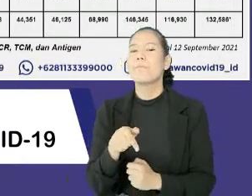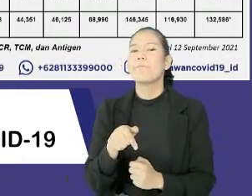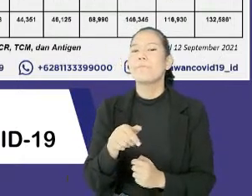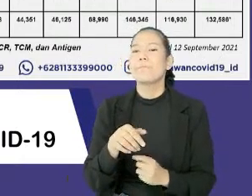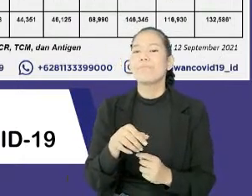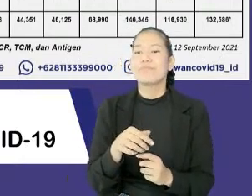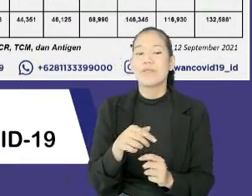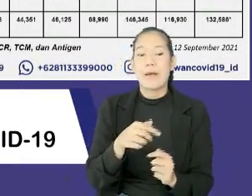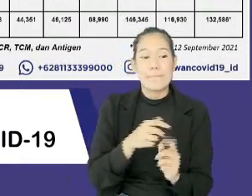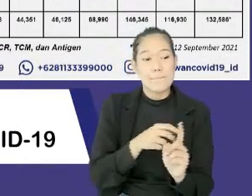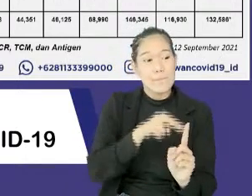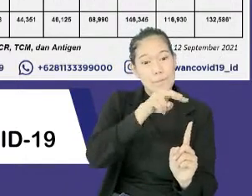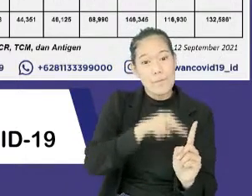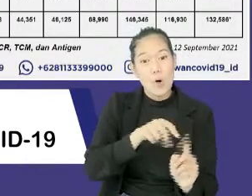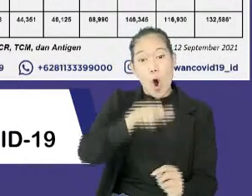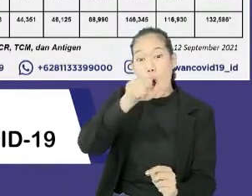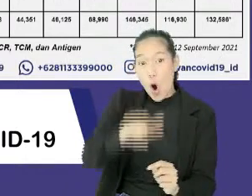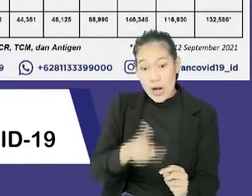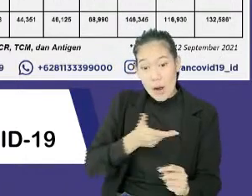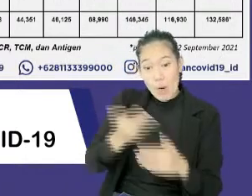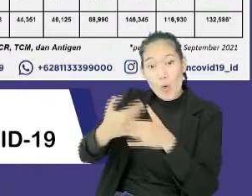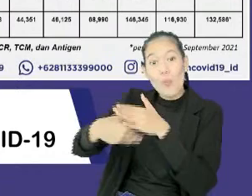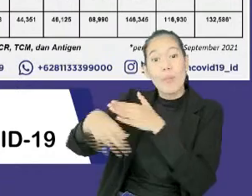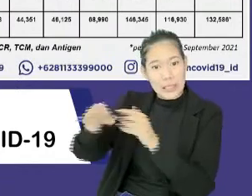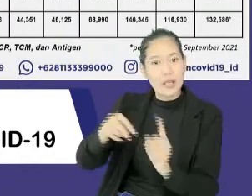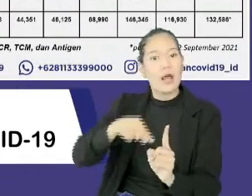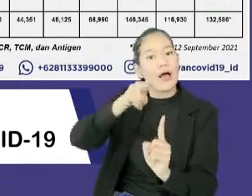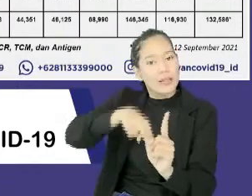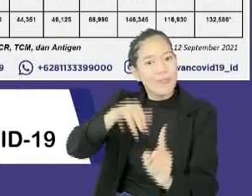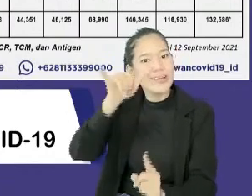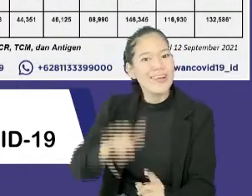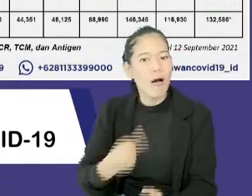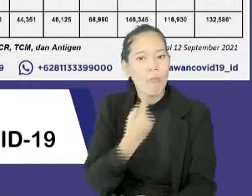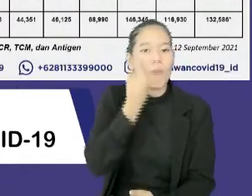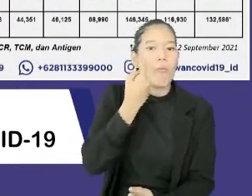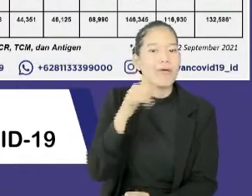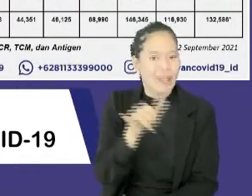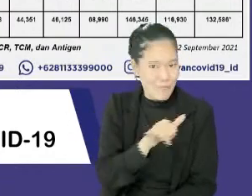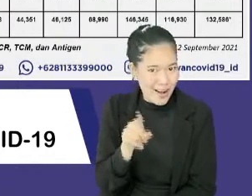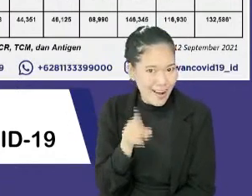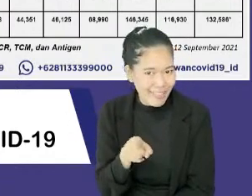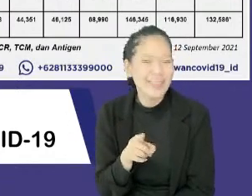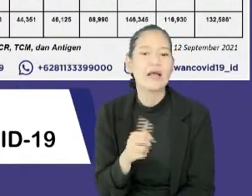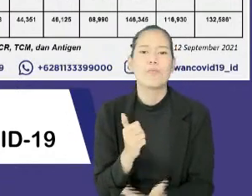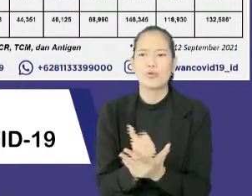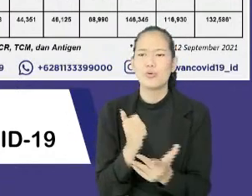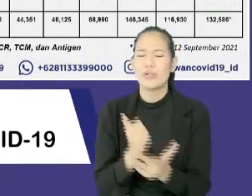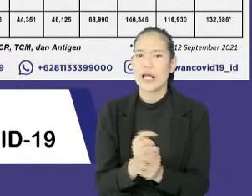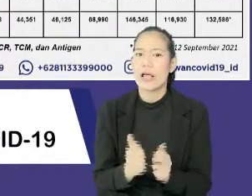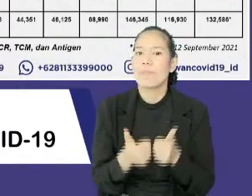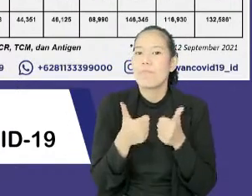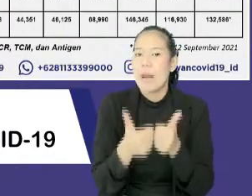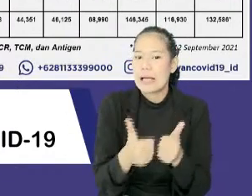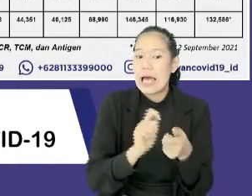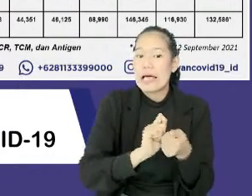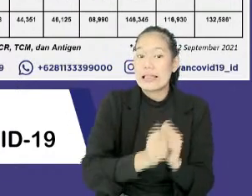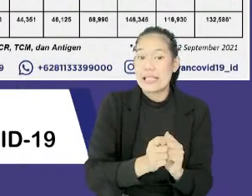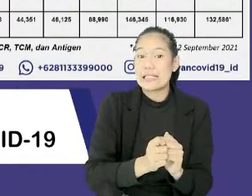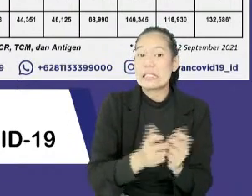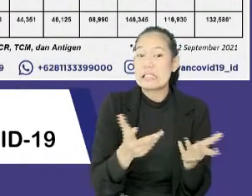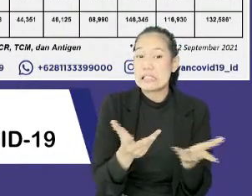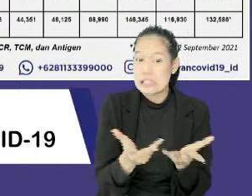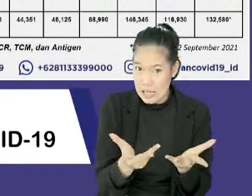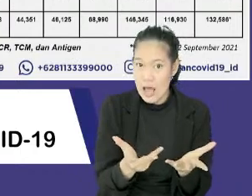bercampur dengan pemeriksaan orang yang ingin melakukan perjalanan sedangkan TNI yang kita butuhkan adalah sebenarnya paling baik testing itu